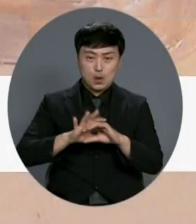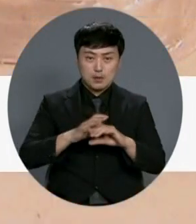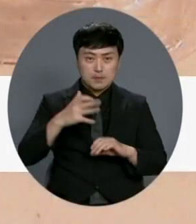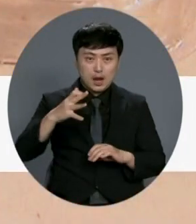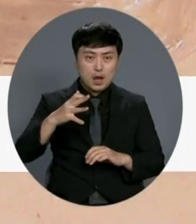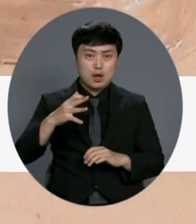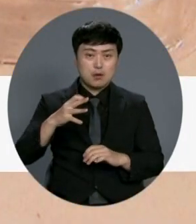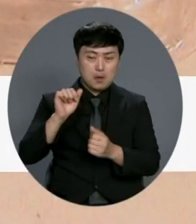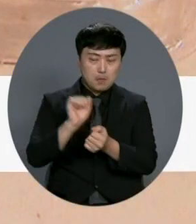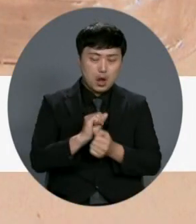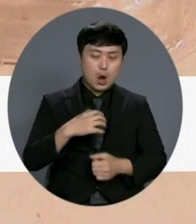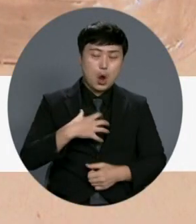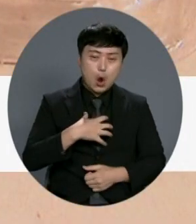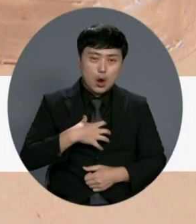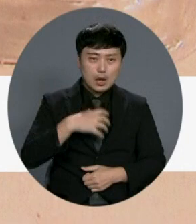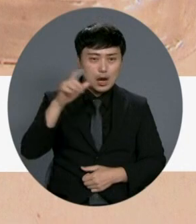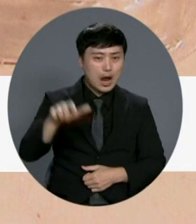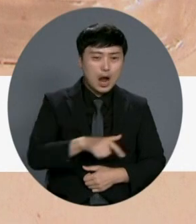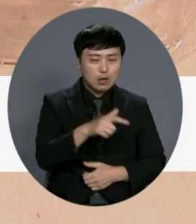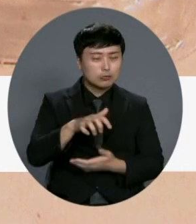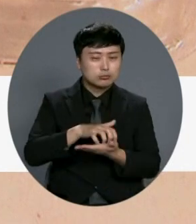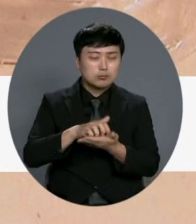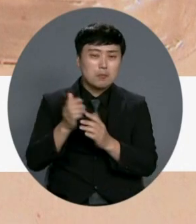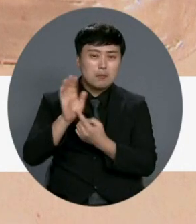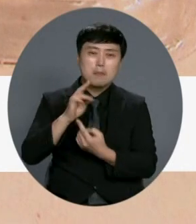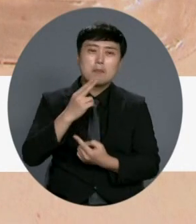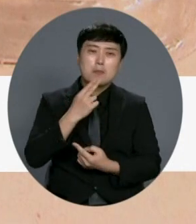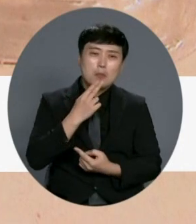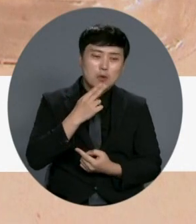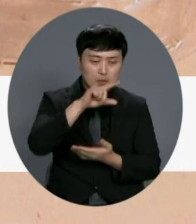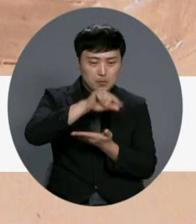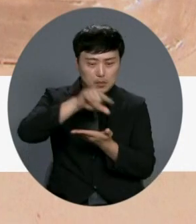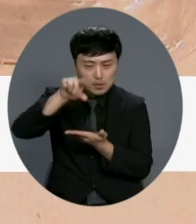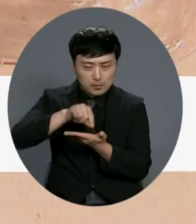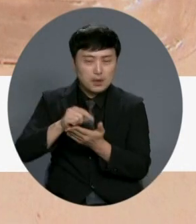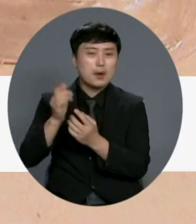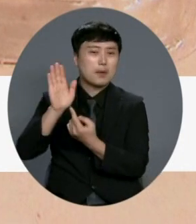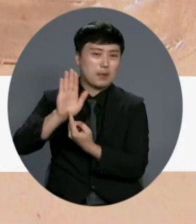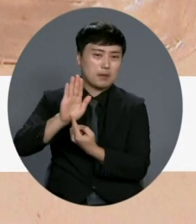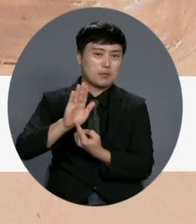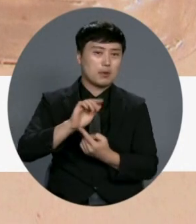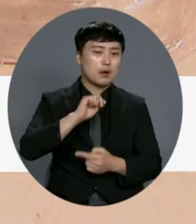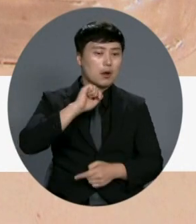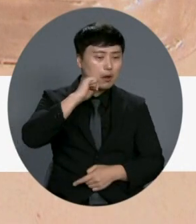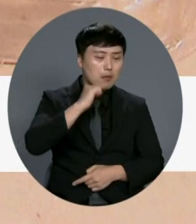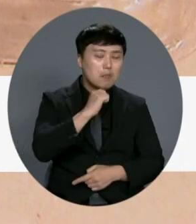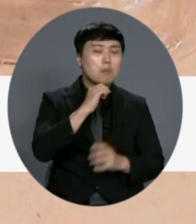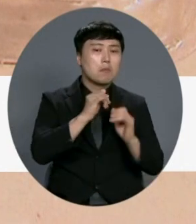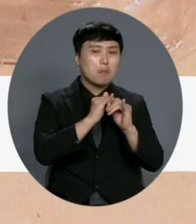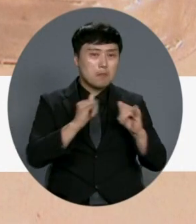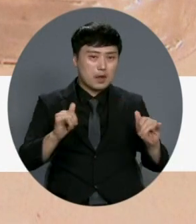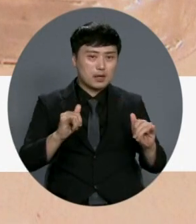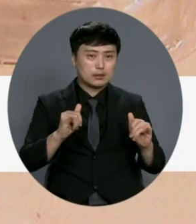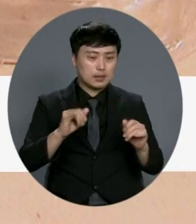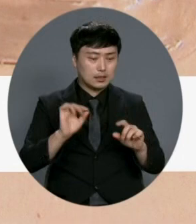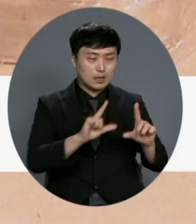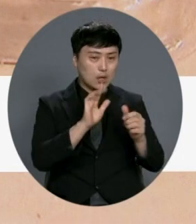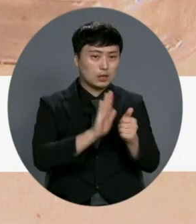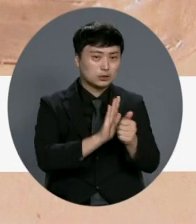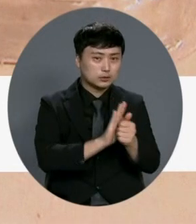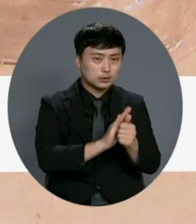걸렸는지 일일이 집계하지 않고 표본 조사로 대체하게 됐습니다 저소득층에 주던 생활지원비나 유급휴가비도